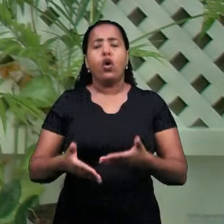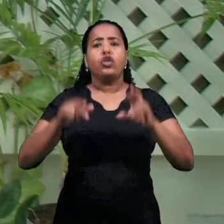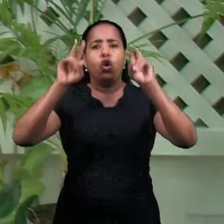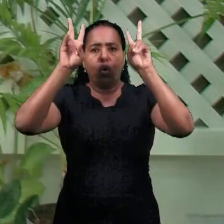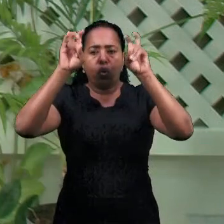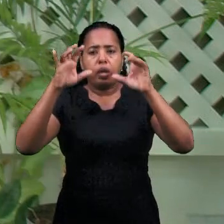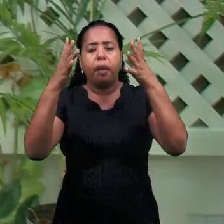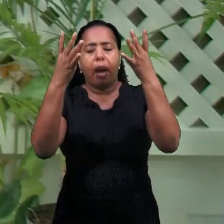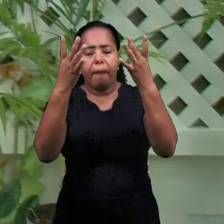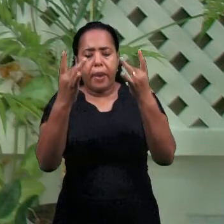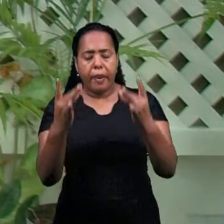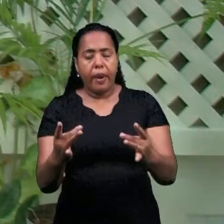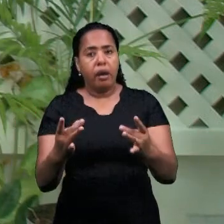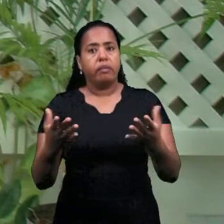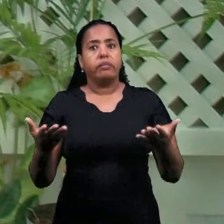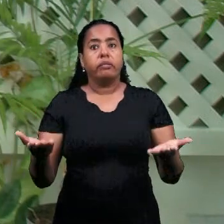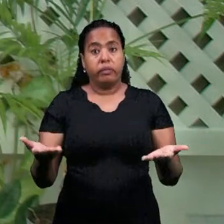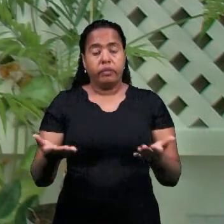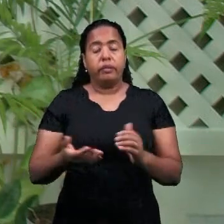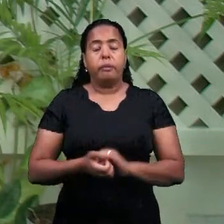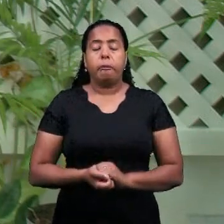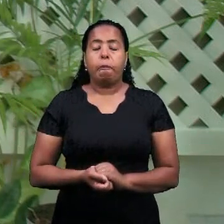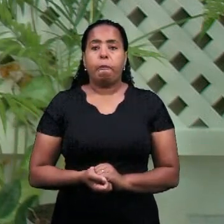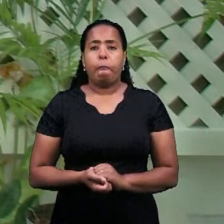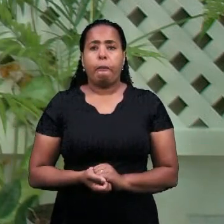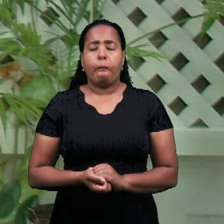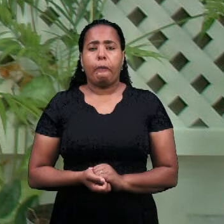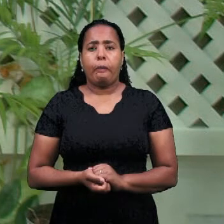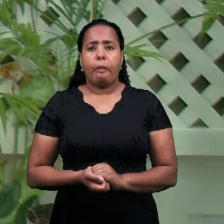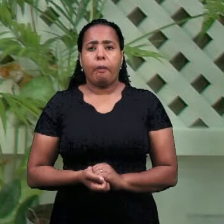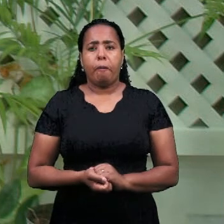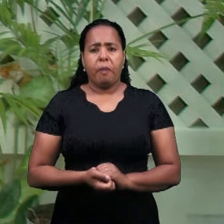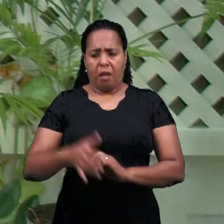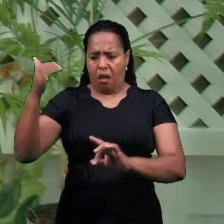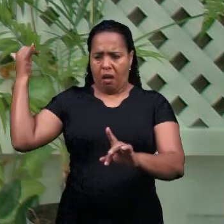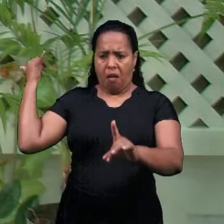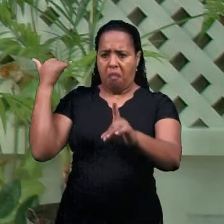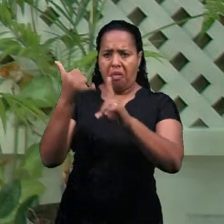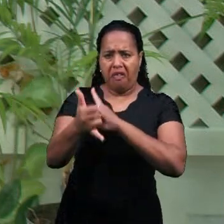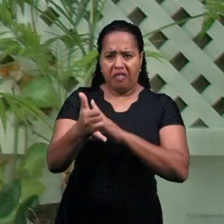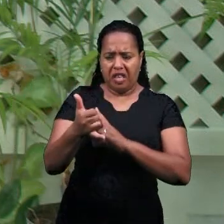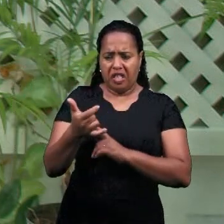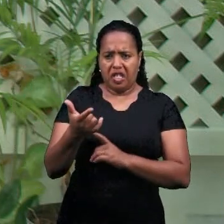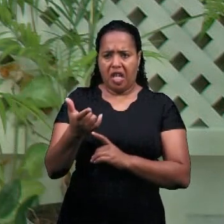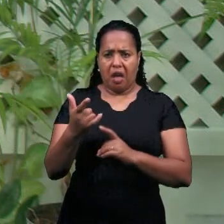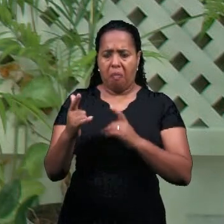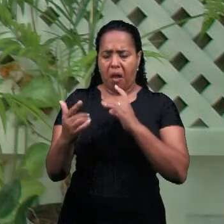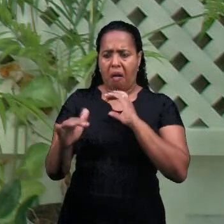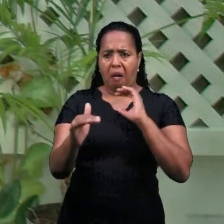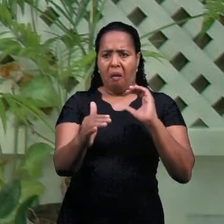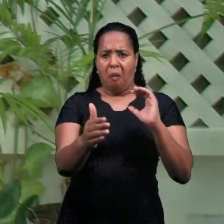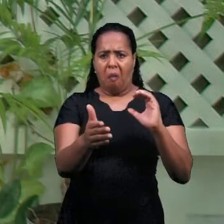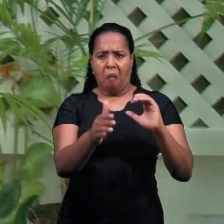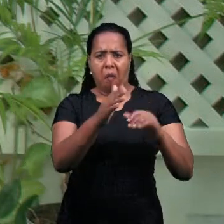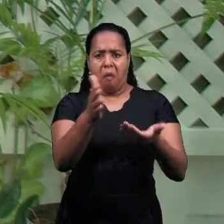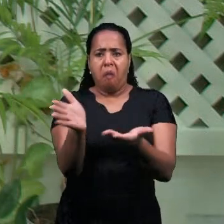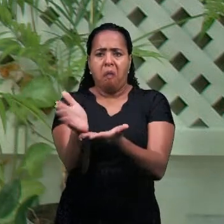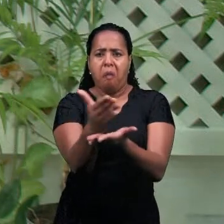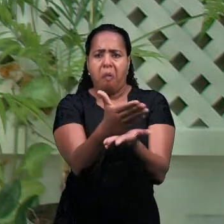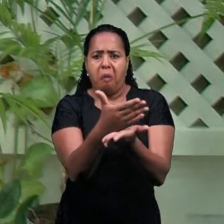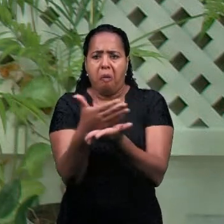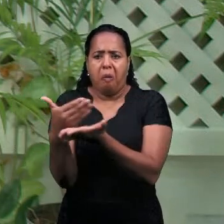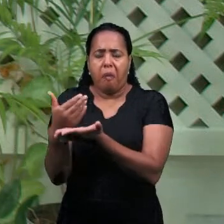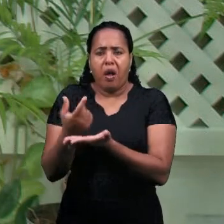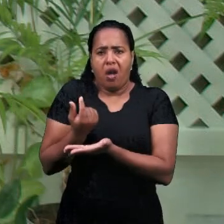être apporté aujourd'hui, c'est sur cela. Mes frères, donc ce n'est pas la prophétie pour gagner de l'argent, ce n'est pas la prophétie pour que les gens deviennent